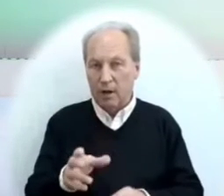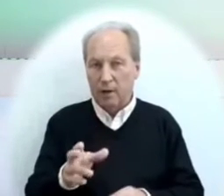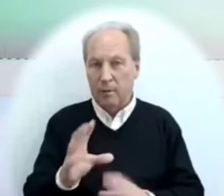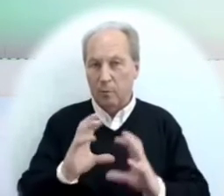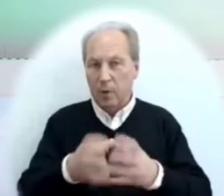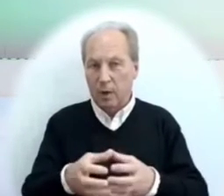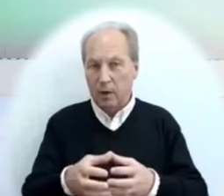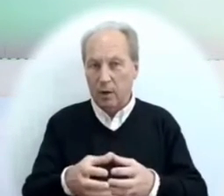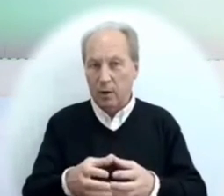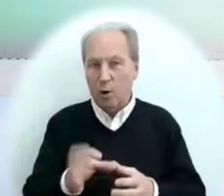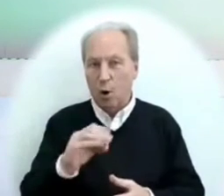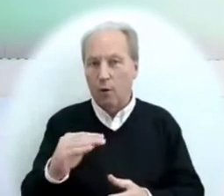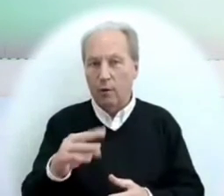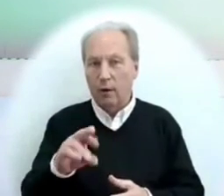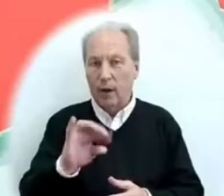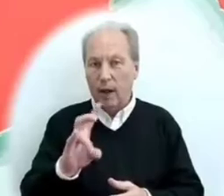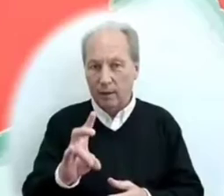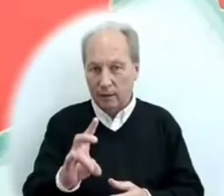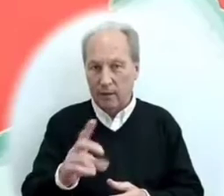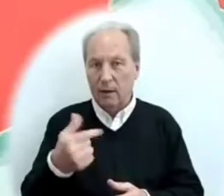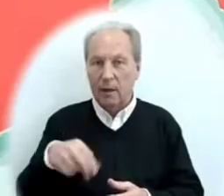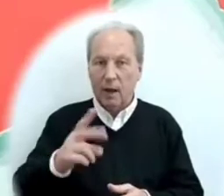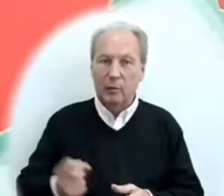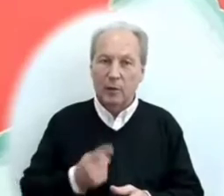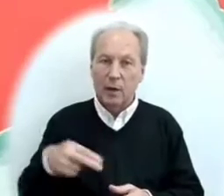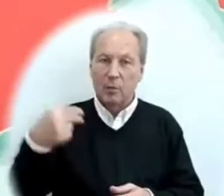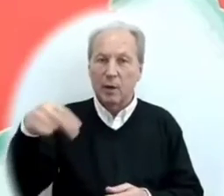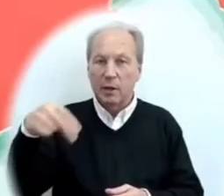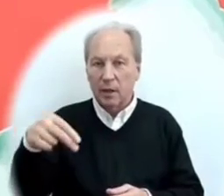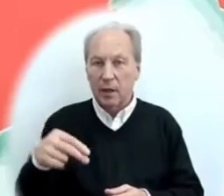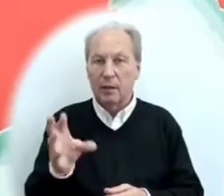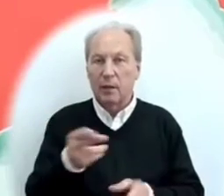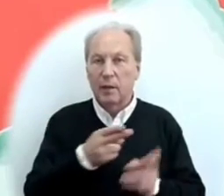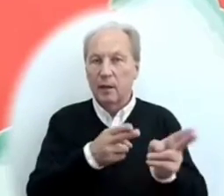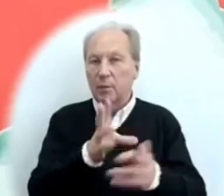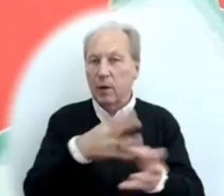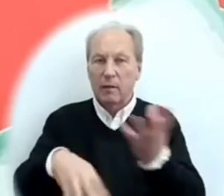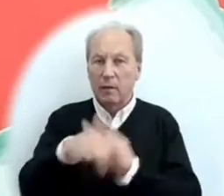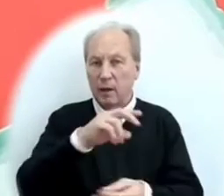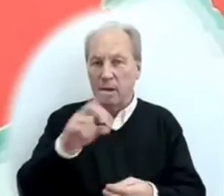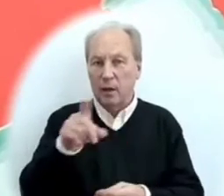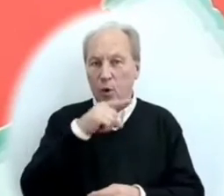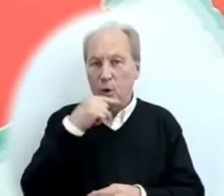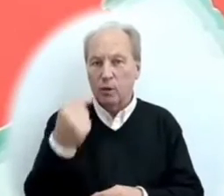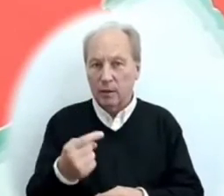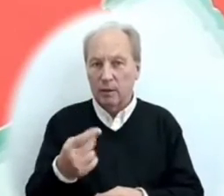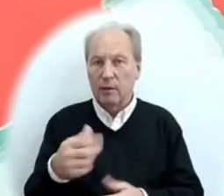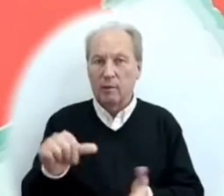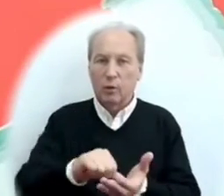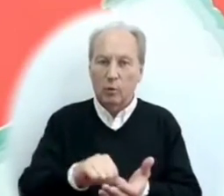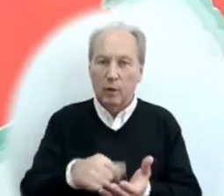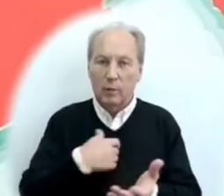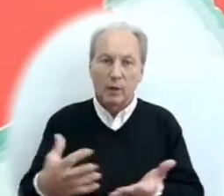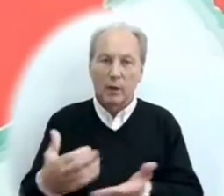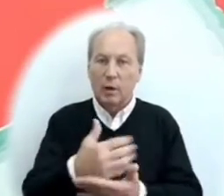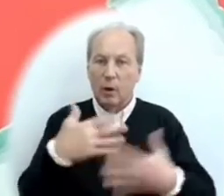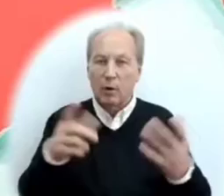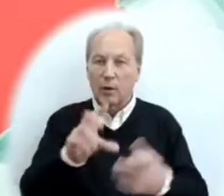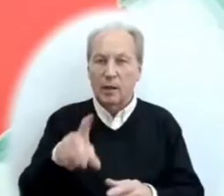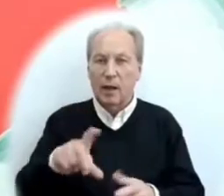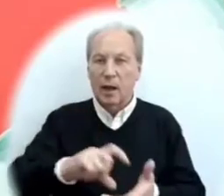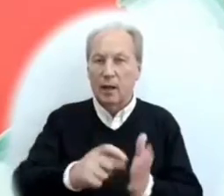и гранд-мастера, президент, вице-президент ездили по всей стране и выступали, и мы собирались в огромных залах. И с каждым годом